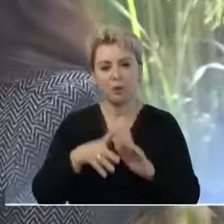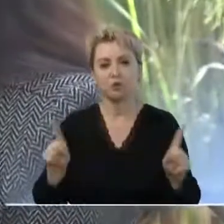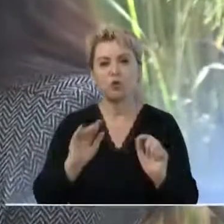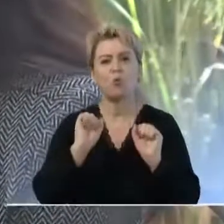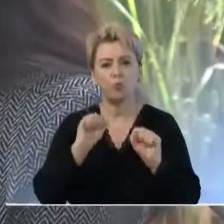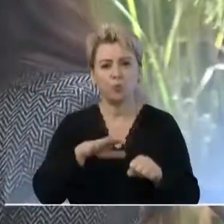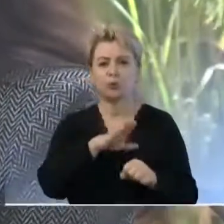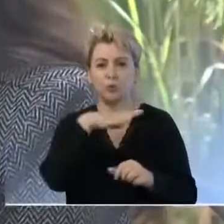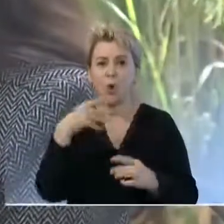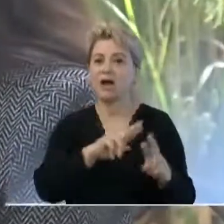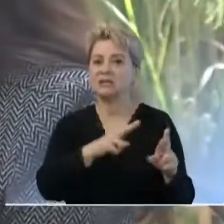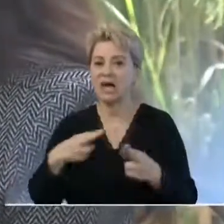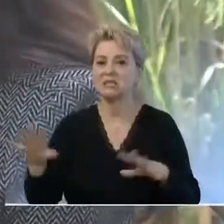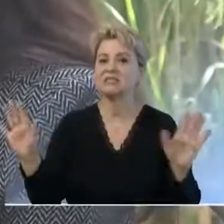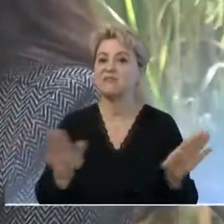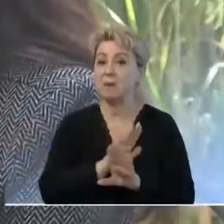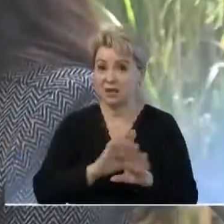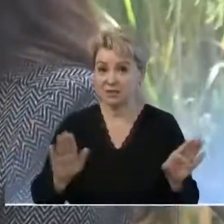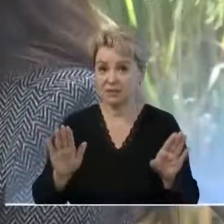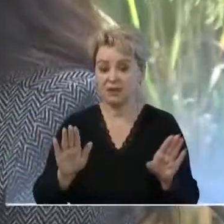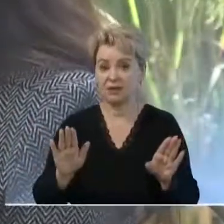много танцев, будут песни,